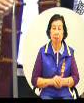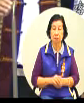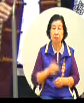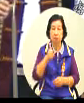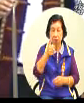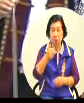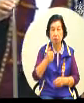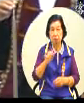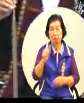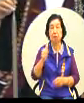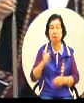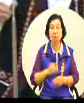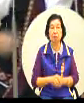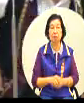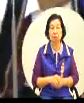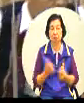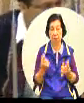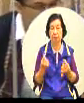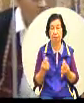生。 好，请坐。